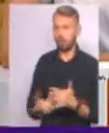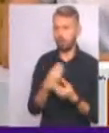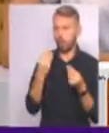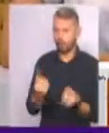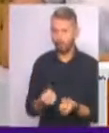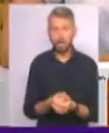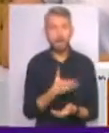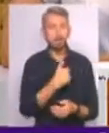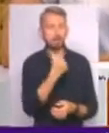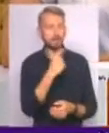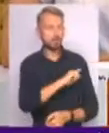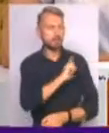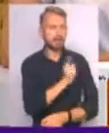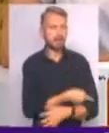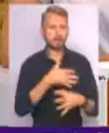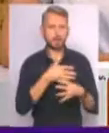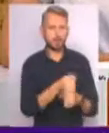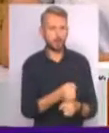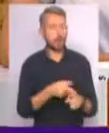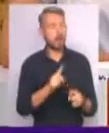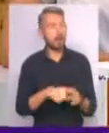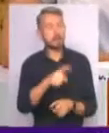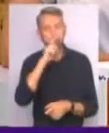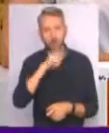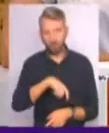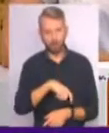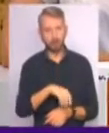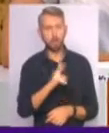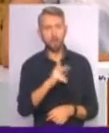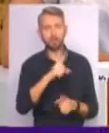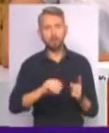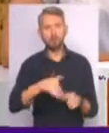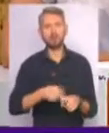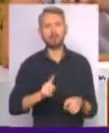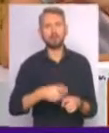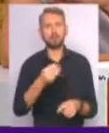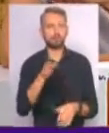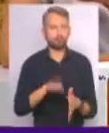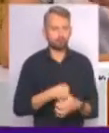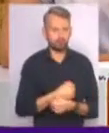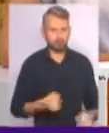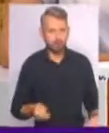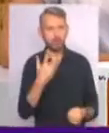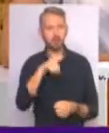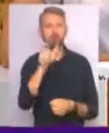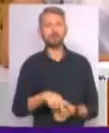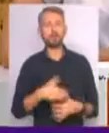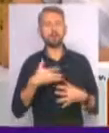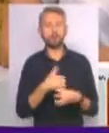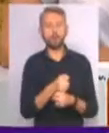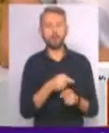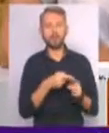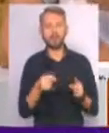Ми намагаємося різко знизити вес. Це плохо, і, як правило, після цього набирається ще більше. Коли чоловік похудів за 3